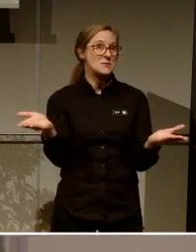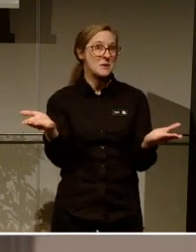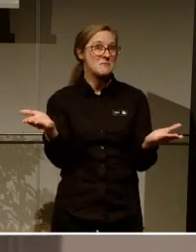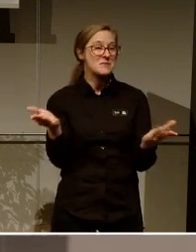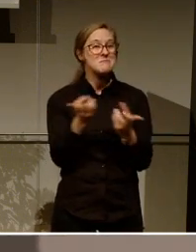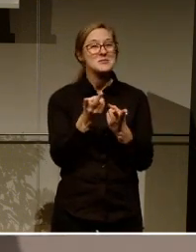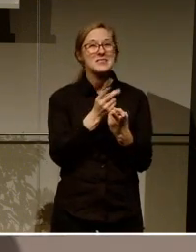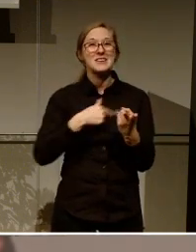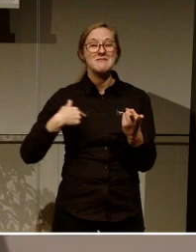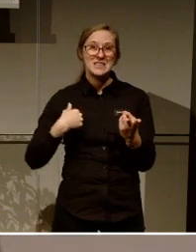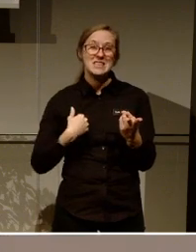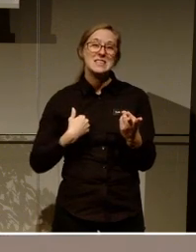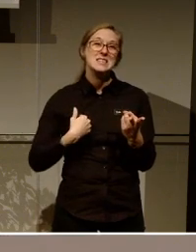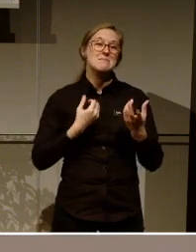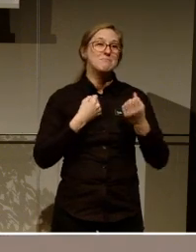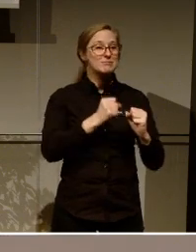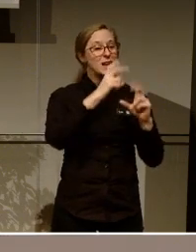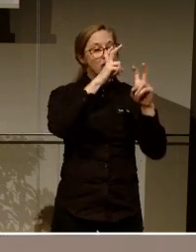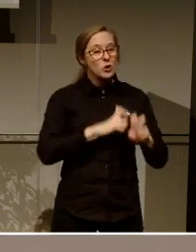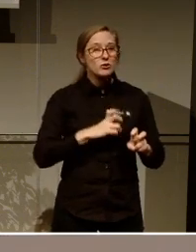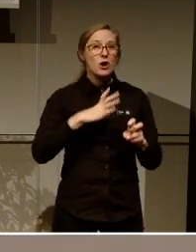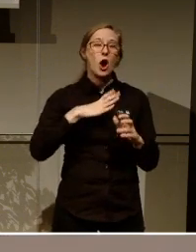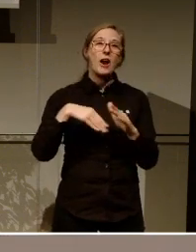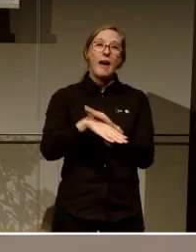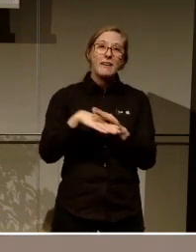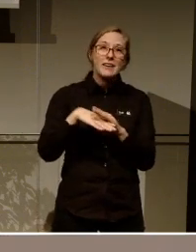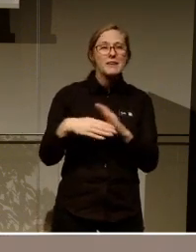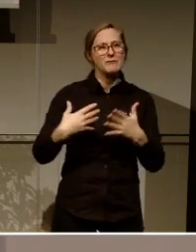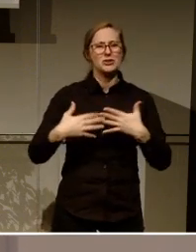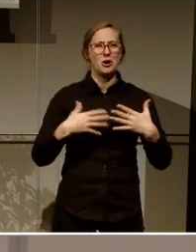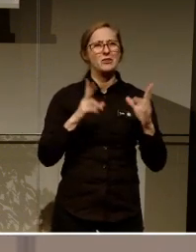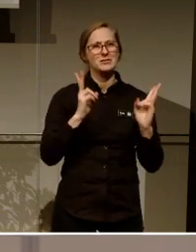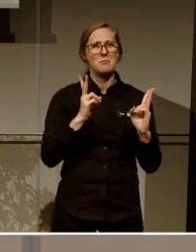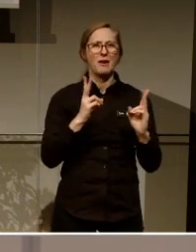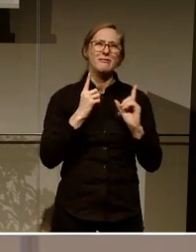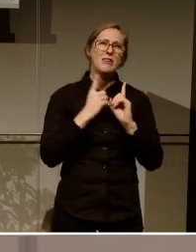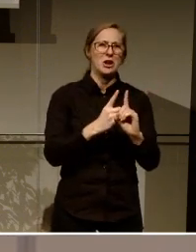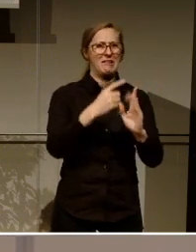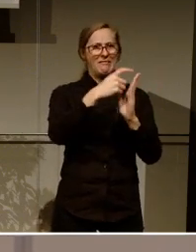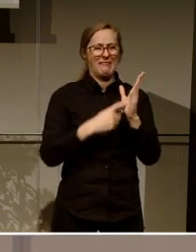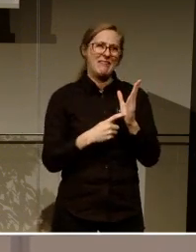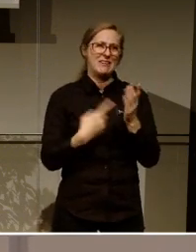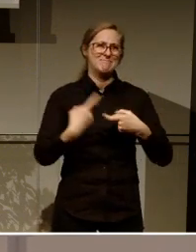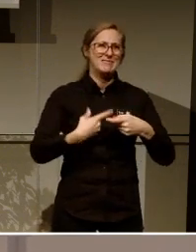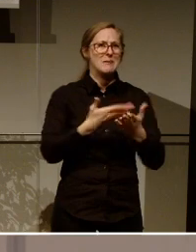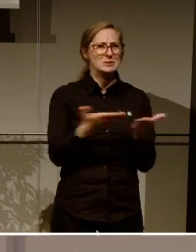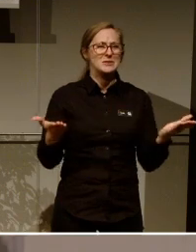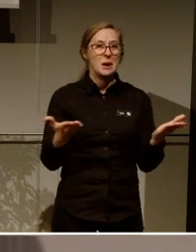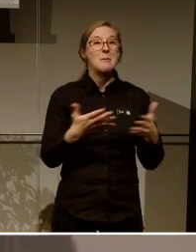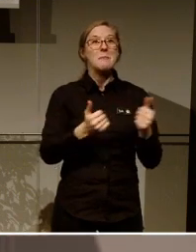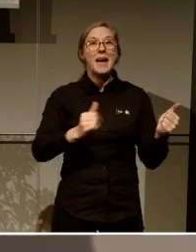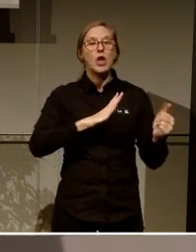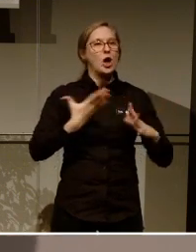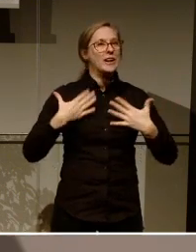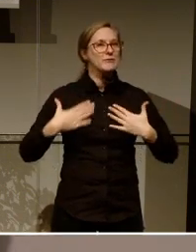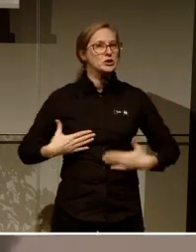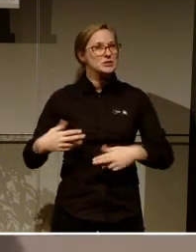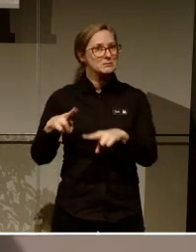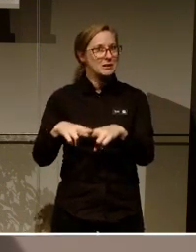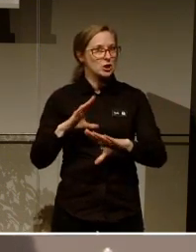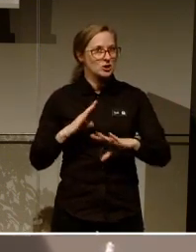Vilket betyder att vi bedriver forskning, har arkiv och vi gör allt som man ska, liksom by the book. Vi har bara inte fysisk plats.